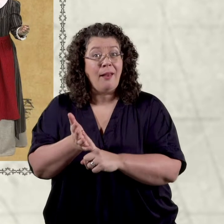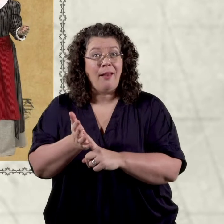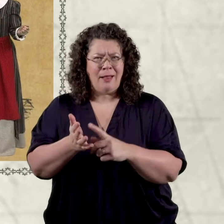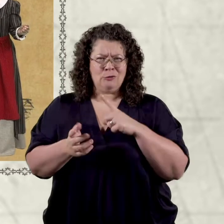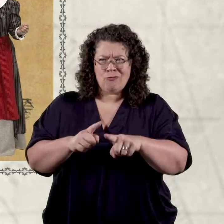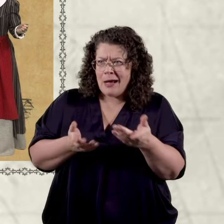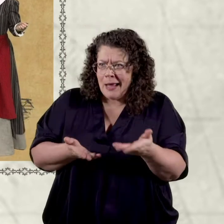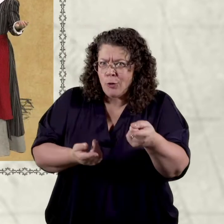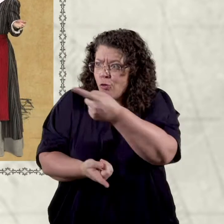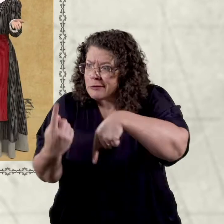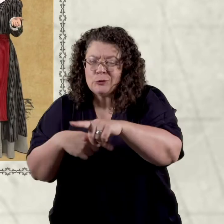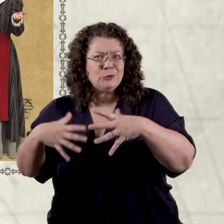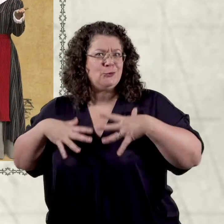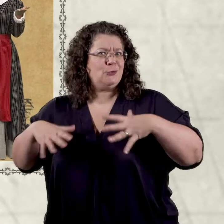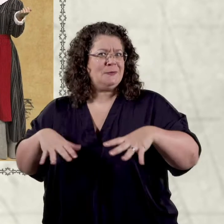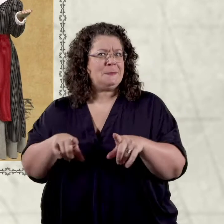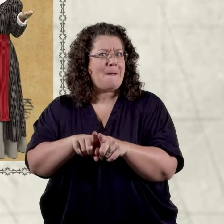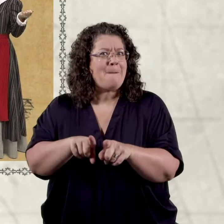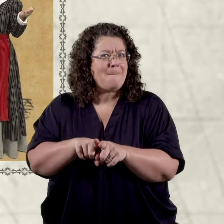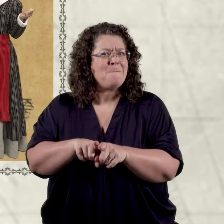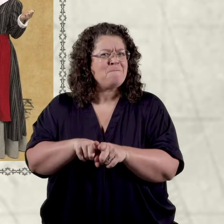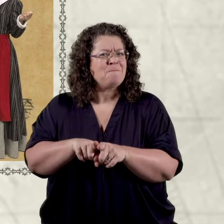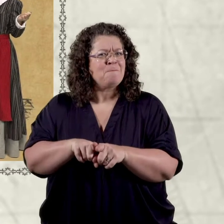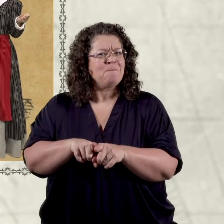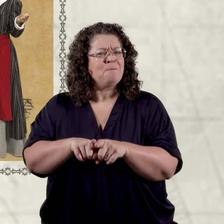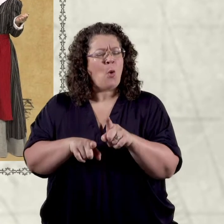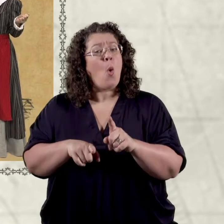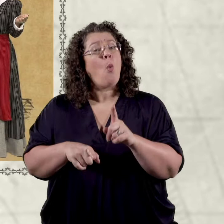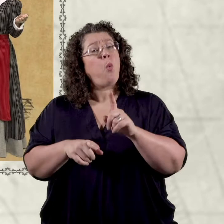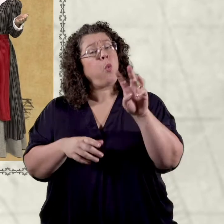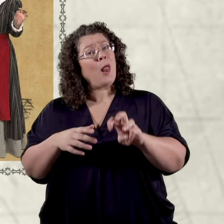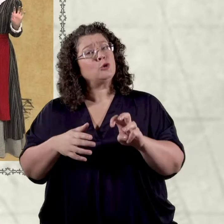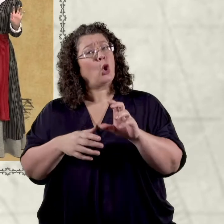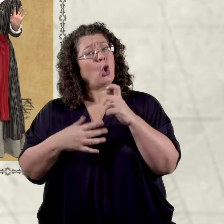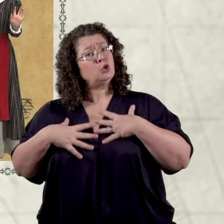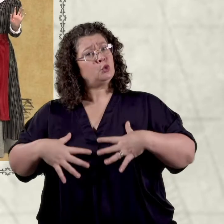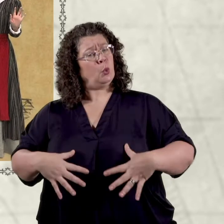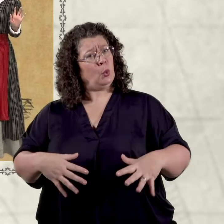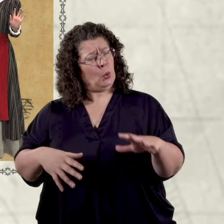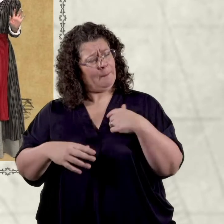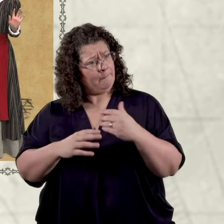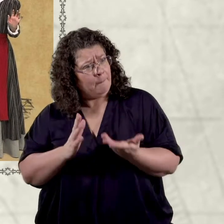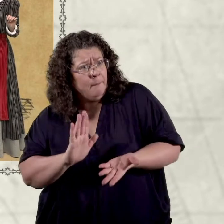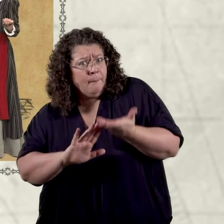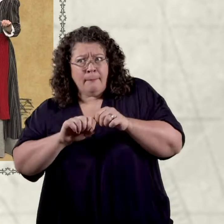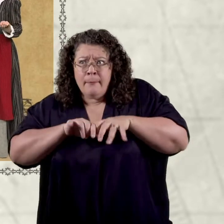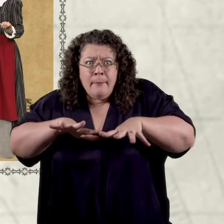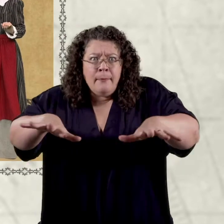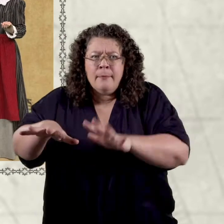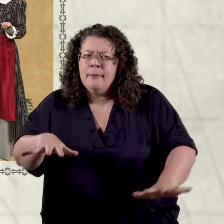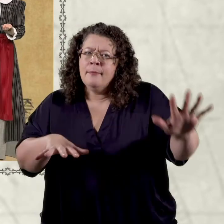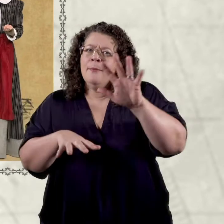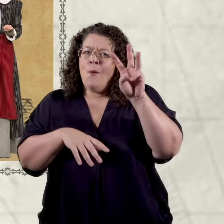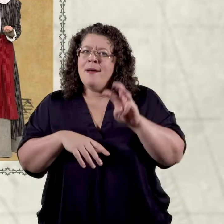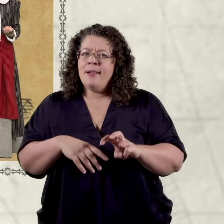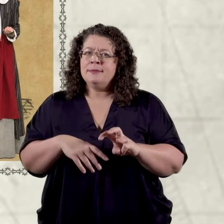i'w gwisgo. Godaeth broffil y wisg Gymreig drwy Gymru gyfan. Heblaw amdana i, ni fyddwch